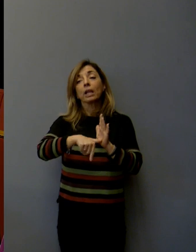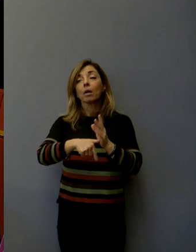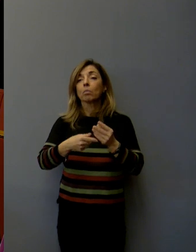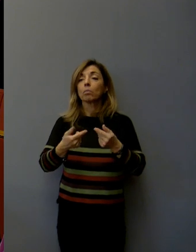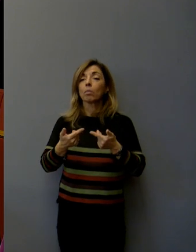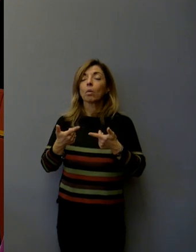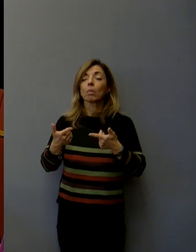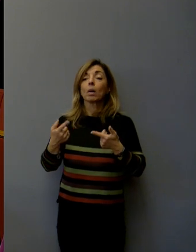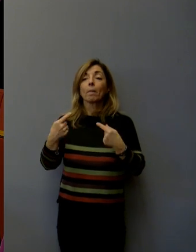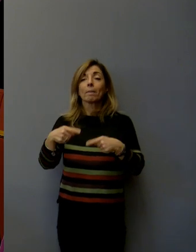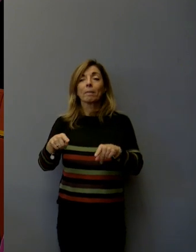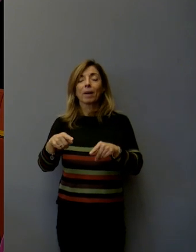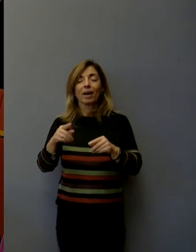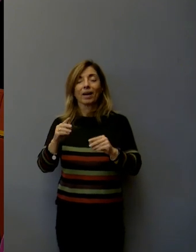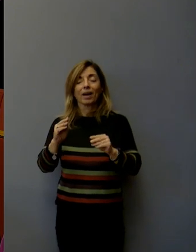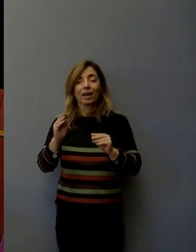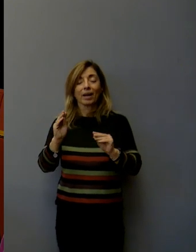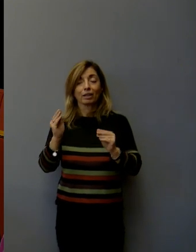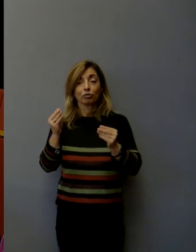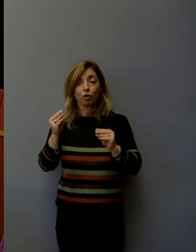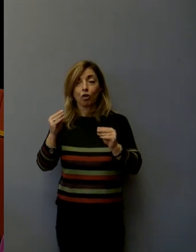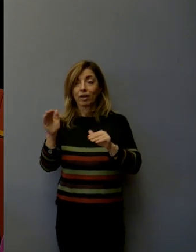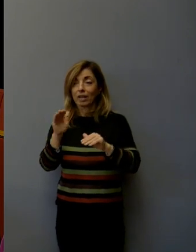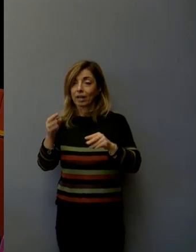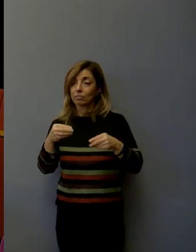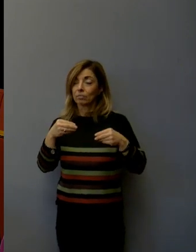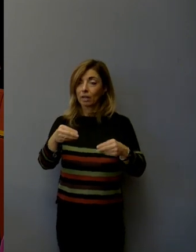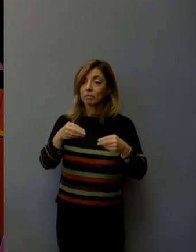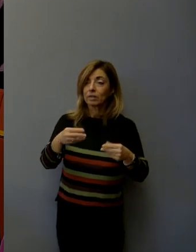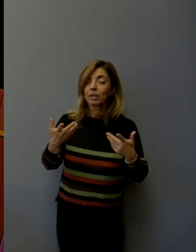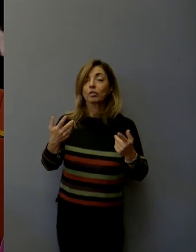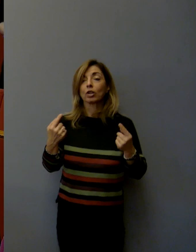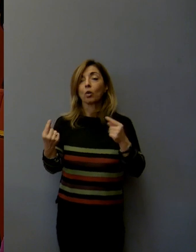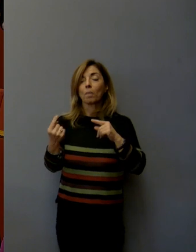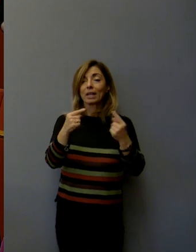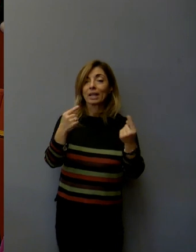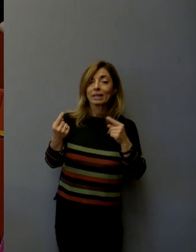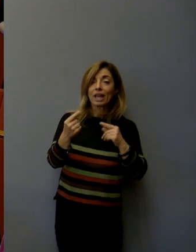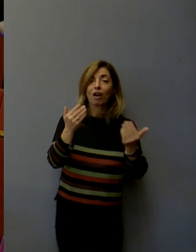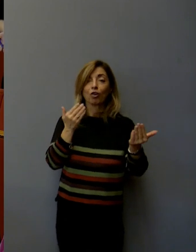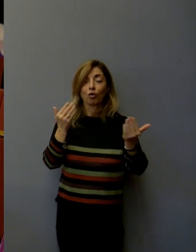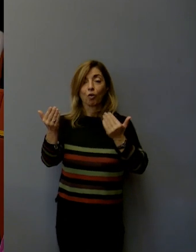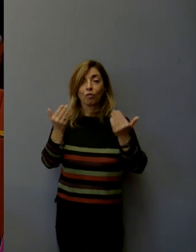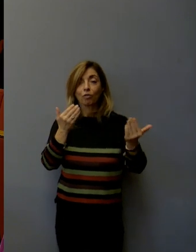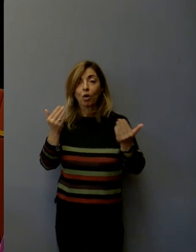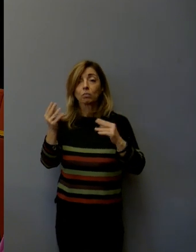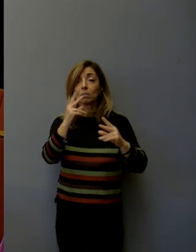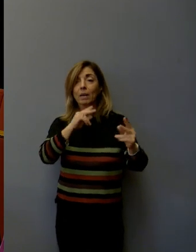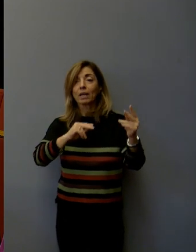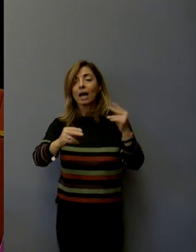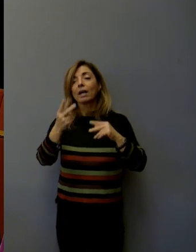ragazzi in un confronto in un dialogo relativo a quali strumenti possono essere